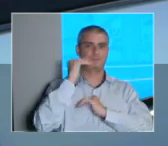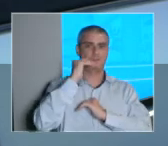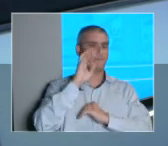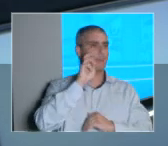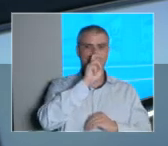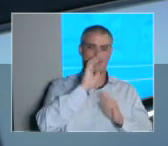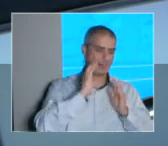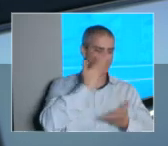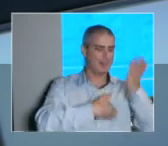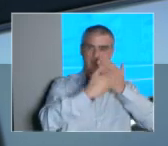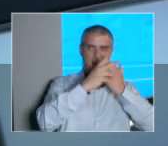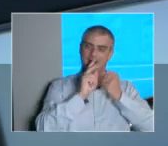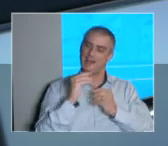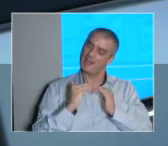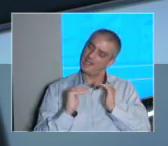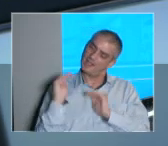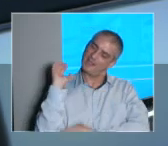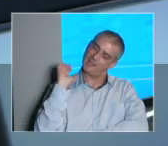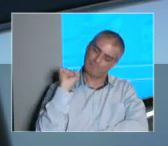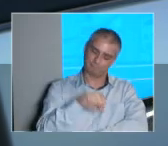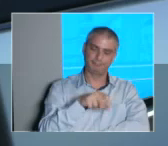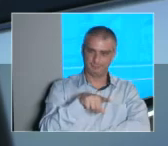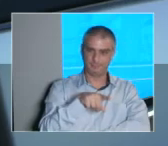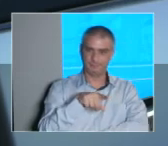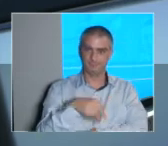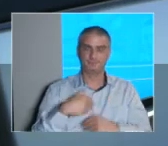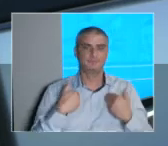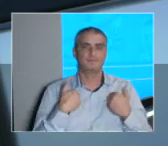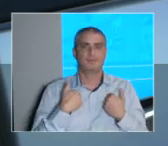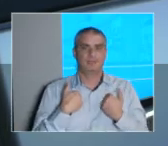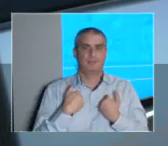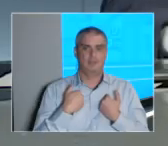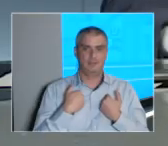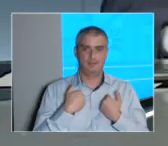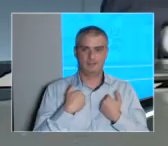בעין, ולהעפיל זה... להעפיל, כן, עם עין. תראה, אני...